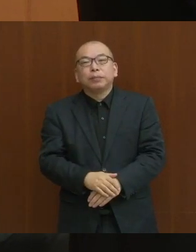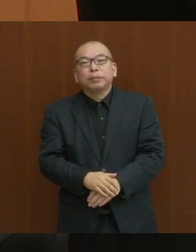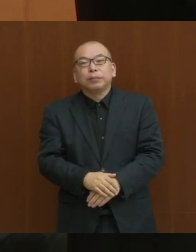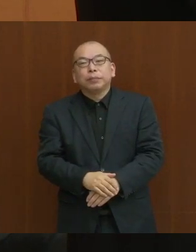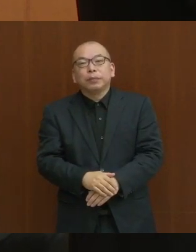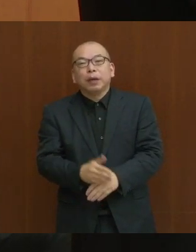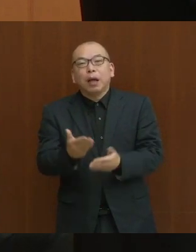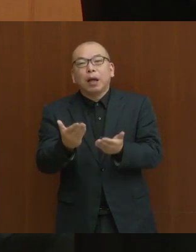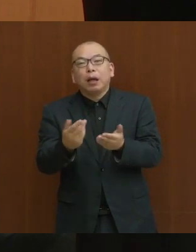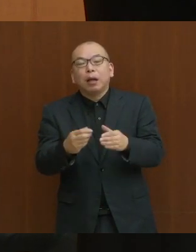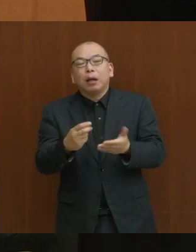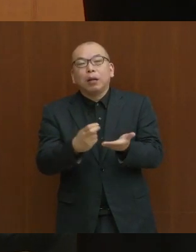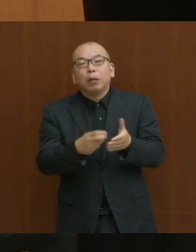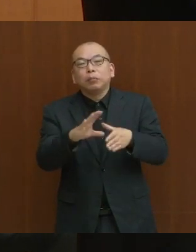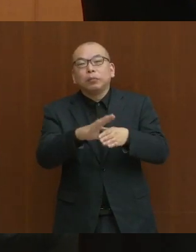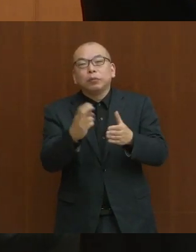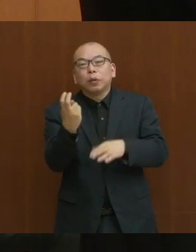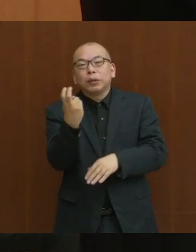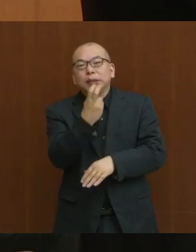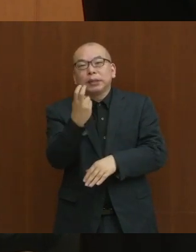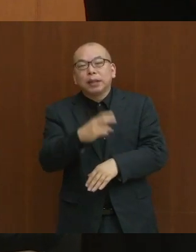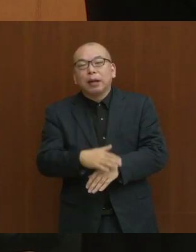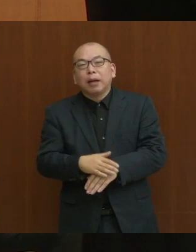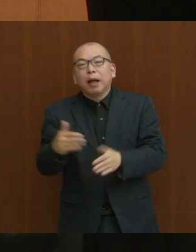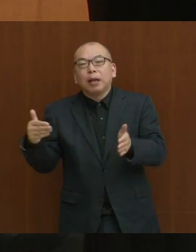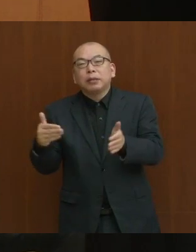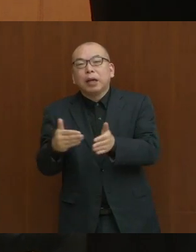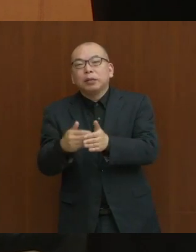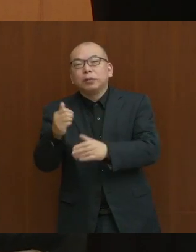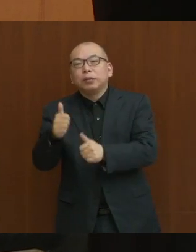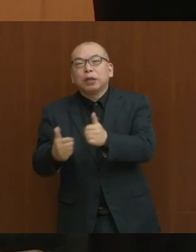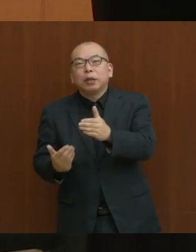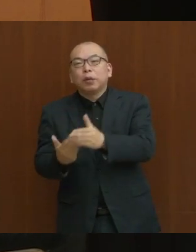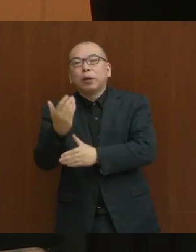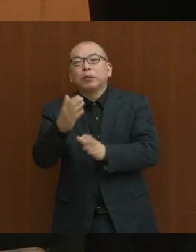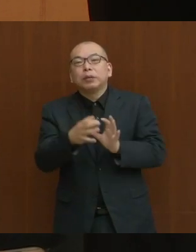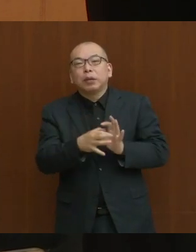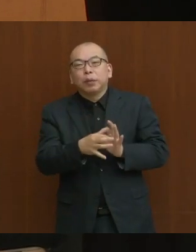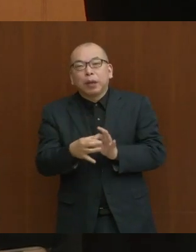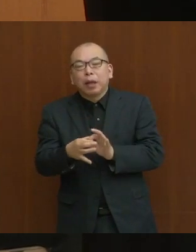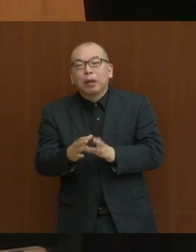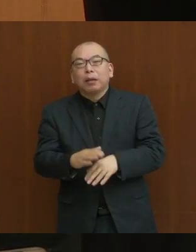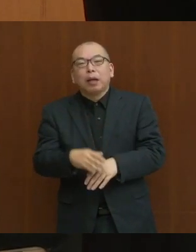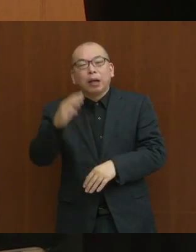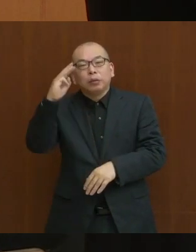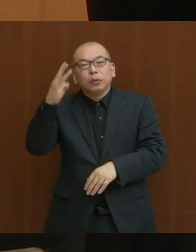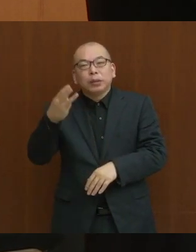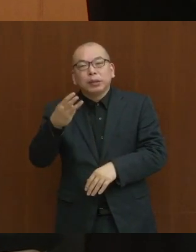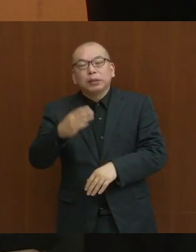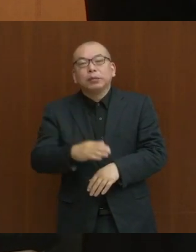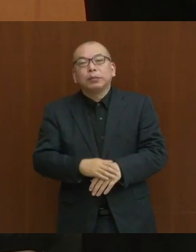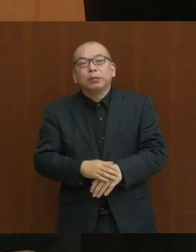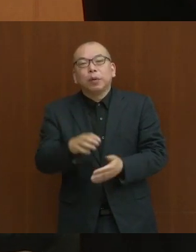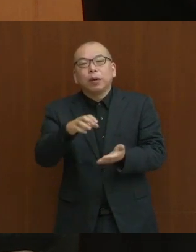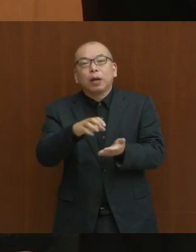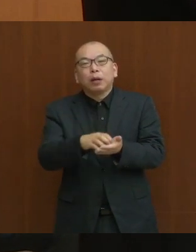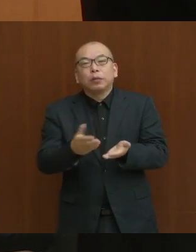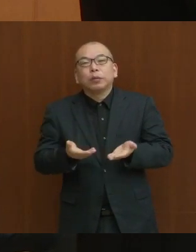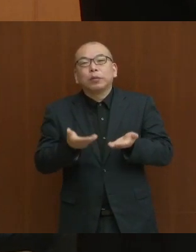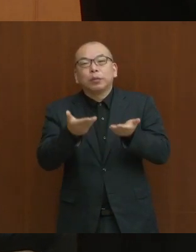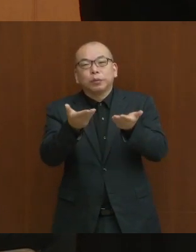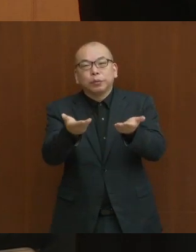学位論文の審査及び最終試験に合格したので、修士、理学の学位を授与